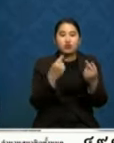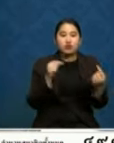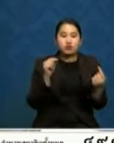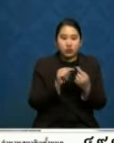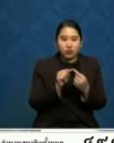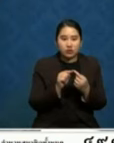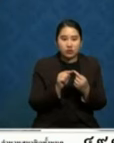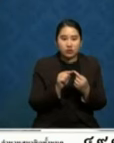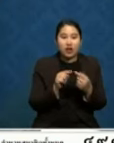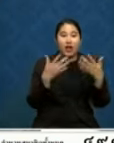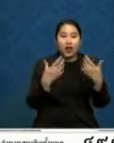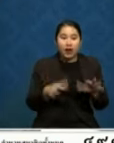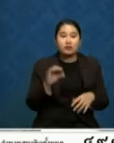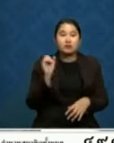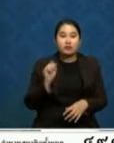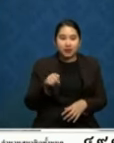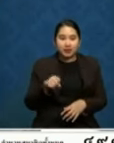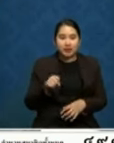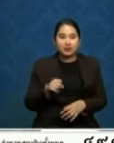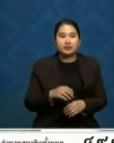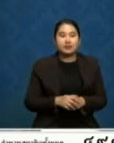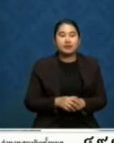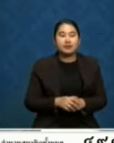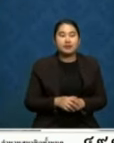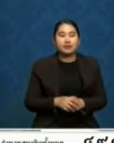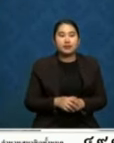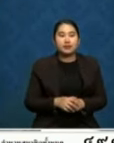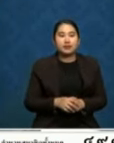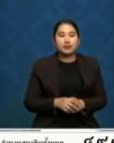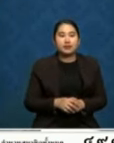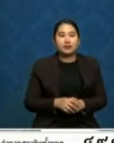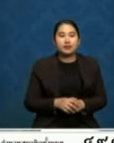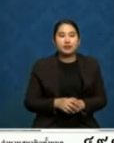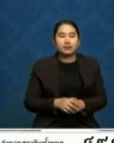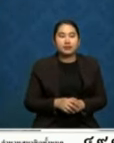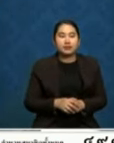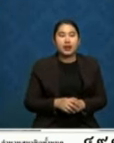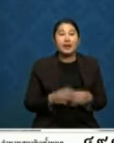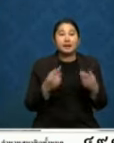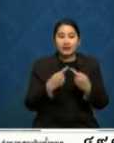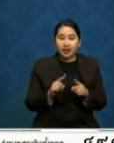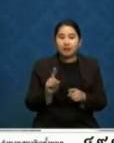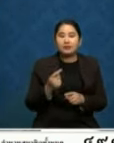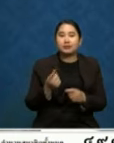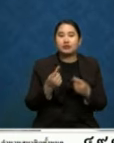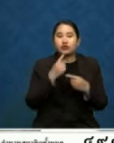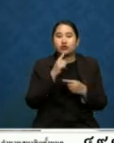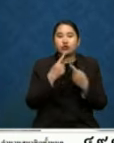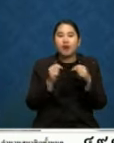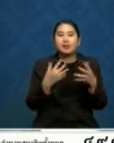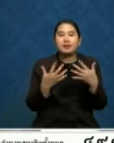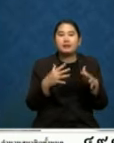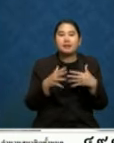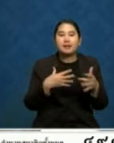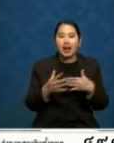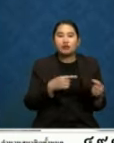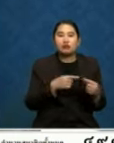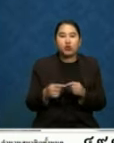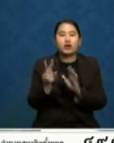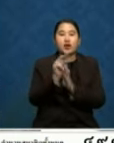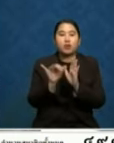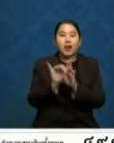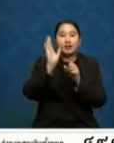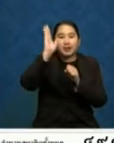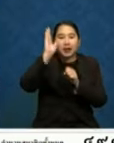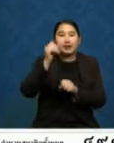บุคคลหรือสถานดูแลเด็กเอกชนสักทีใช่หรือไม่ครับแต่ว่าประเด็นหลังไม่ตอบไม่เป็นไรครับไปไว้ในแถลงนโยบายแ